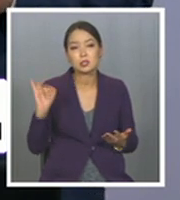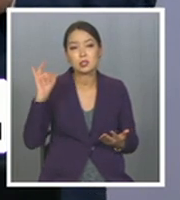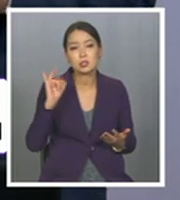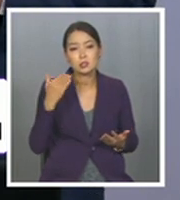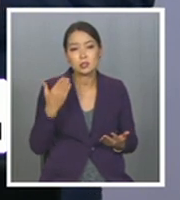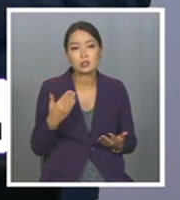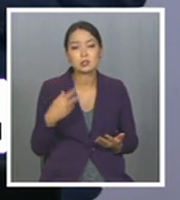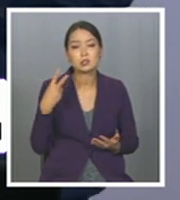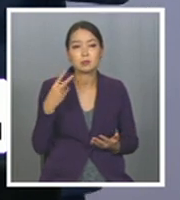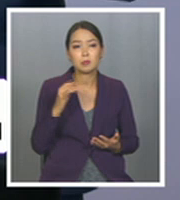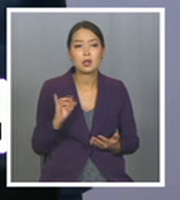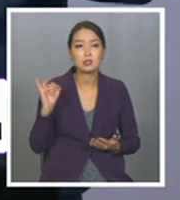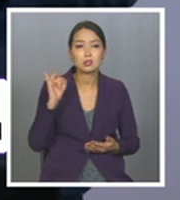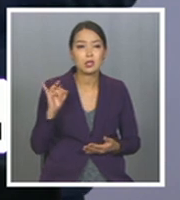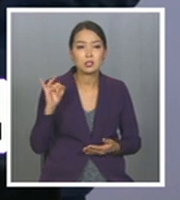20-шы ғасырда